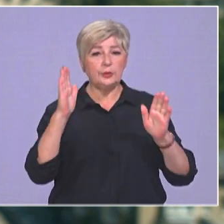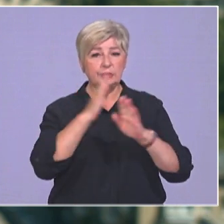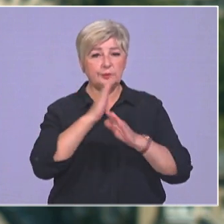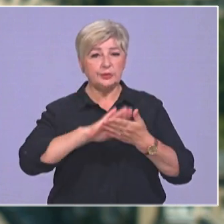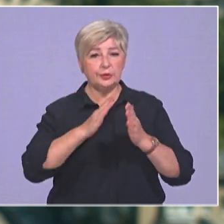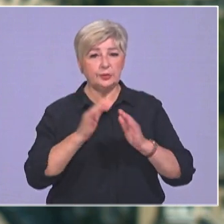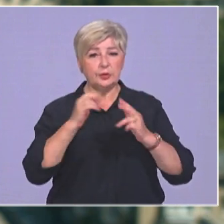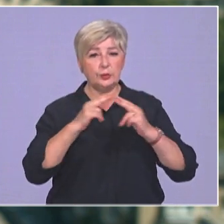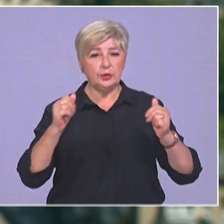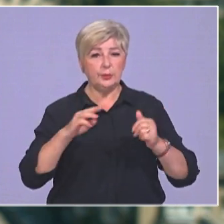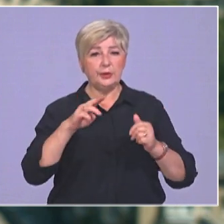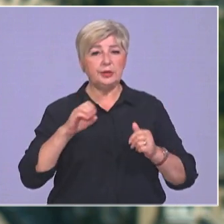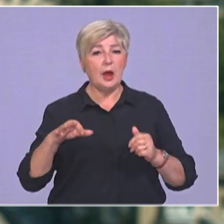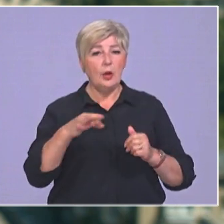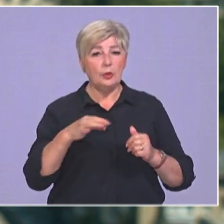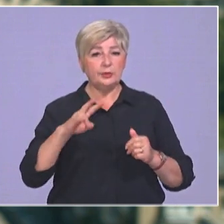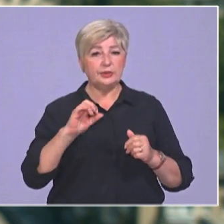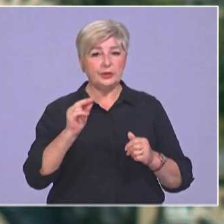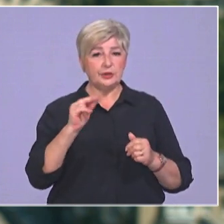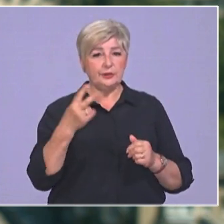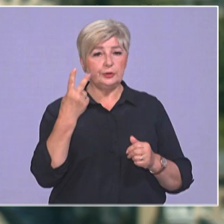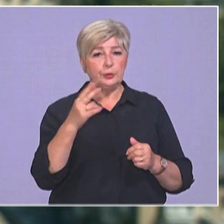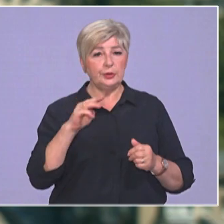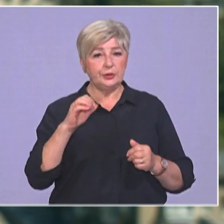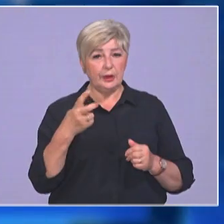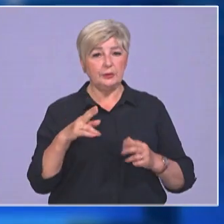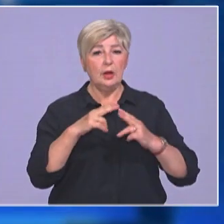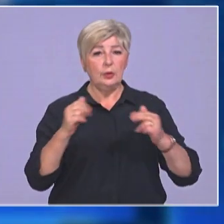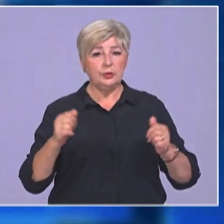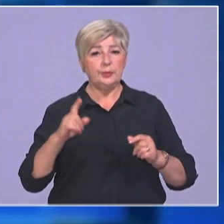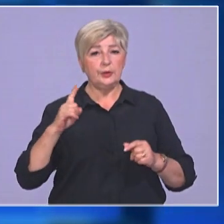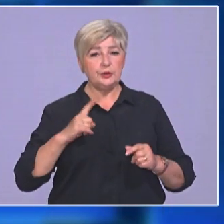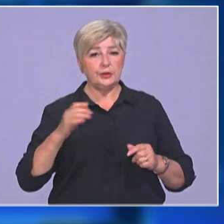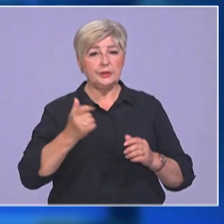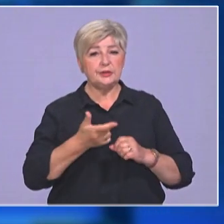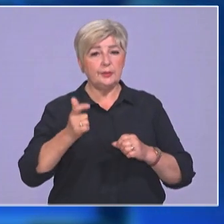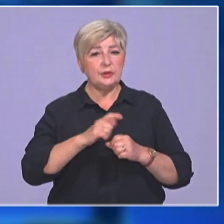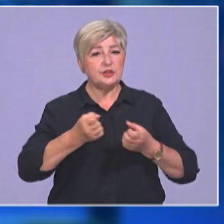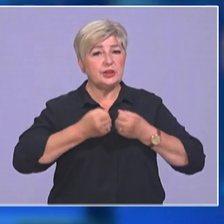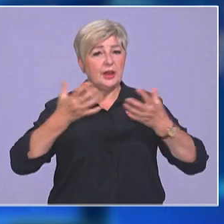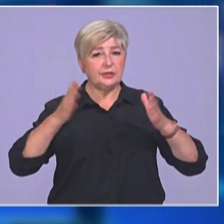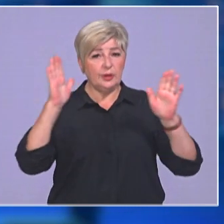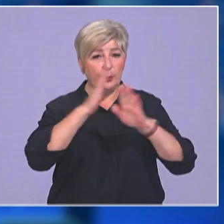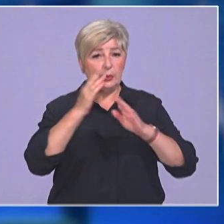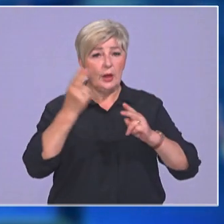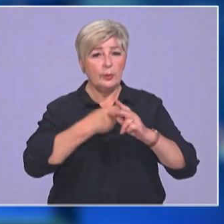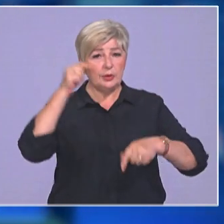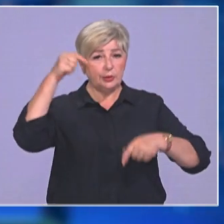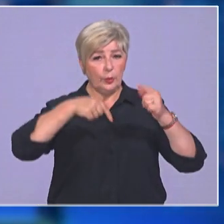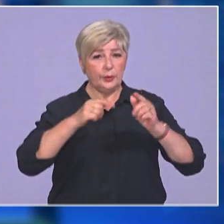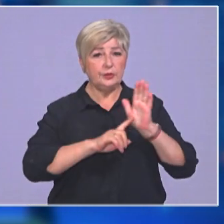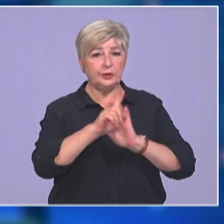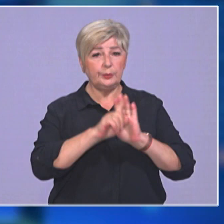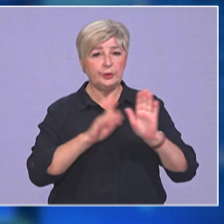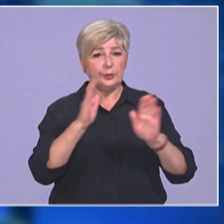синоптичну ситуацію у Дніпрі та області на четвер, 2 травня. У Дніпрі очікується переважно ясна погода без опадів.